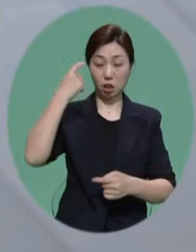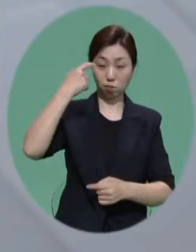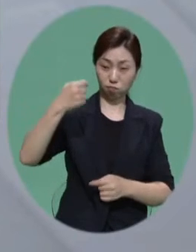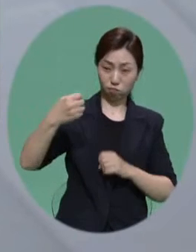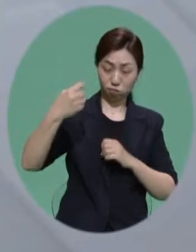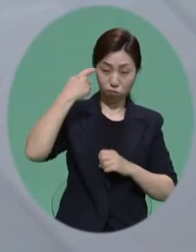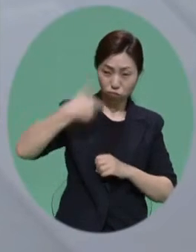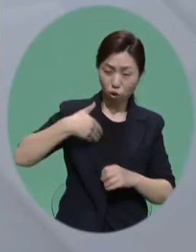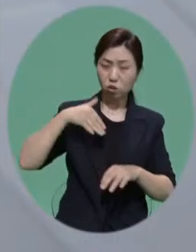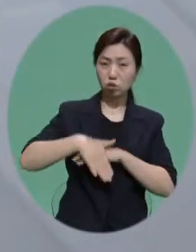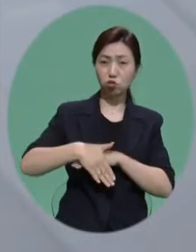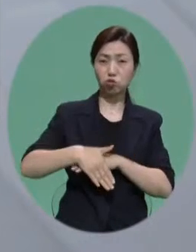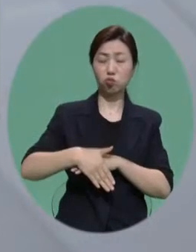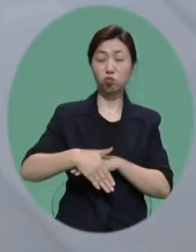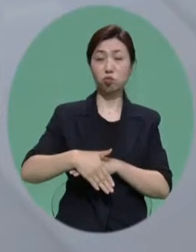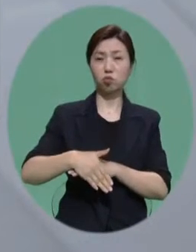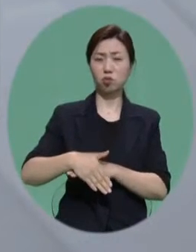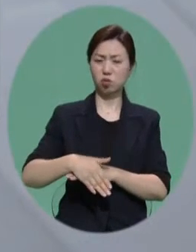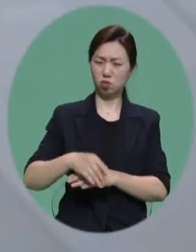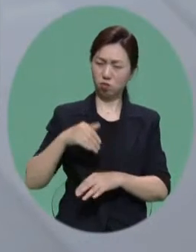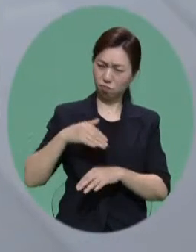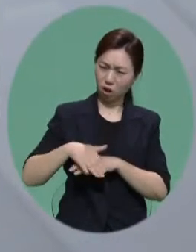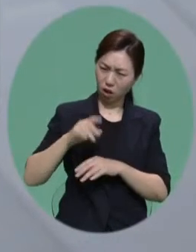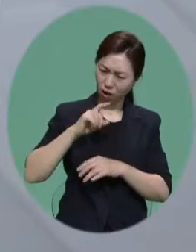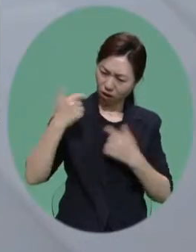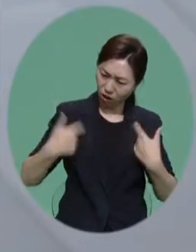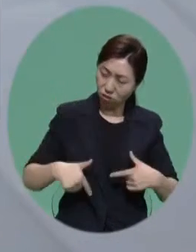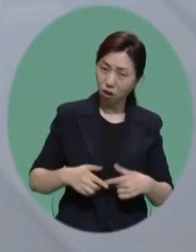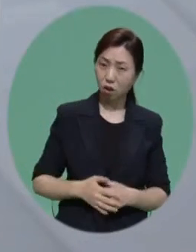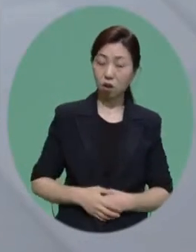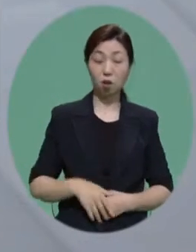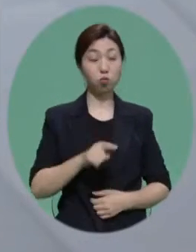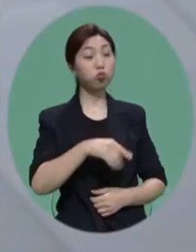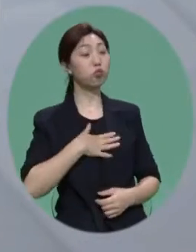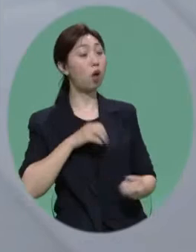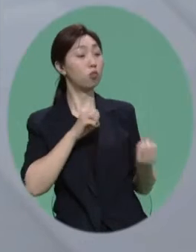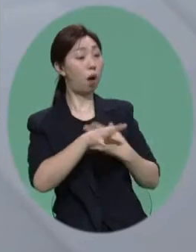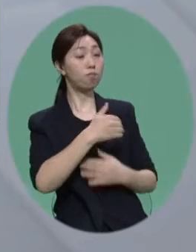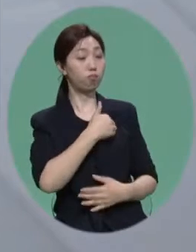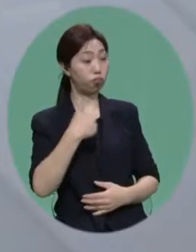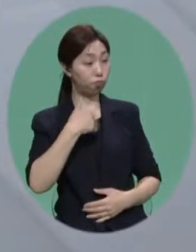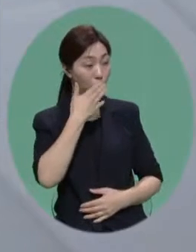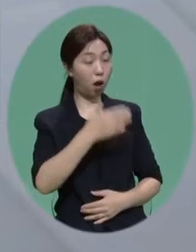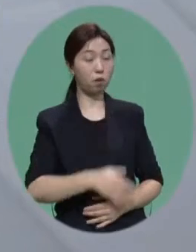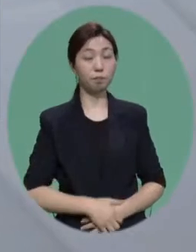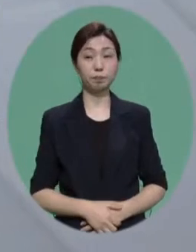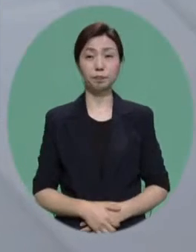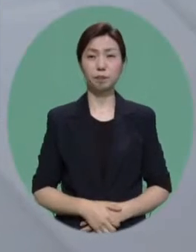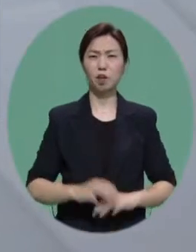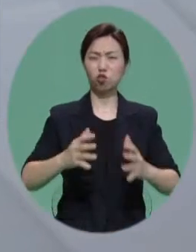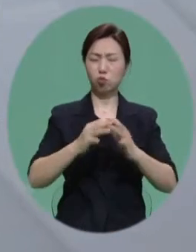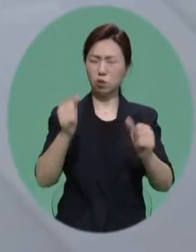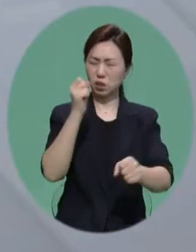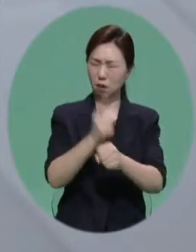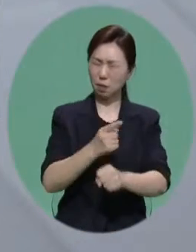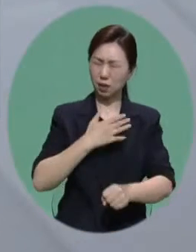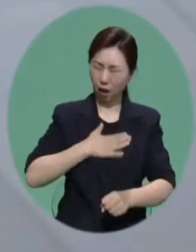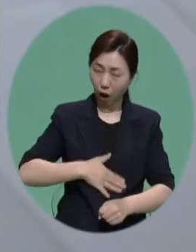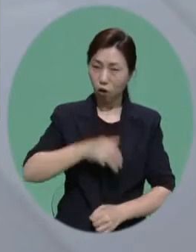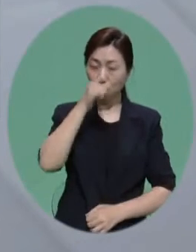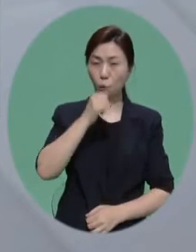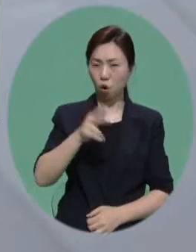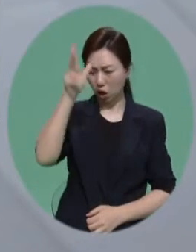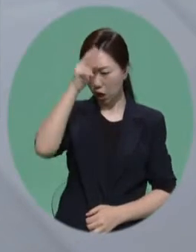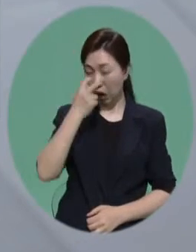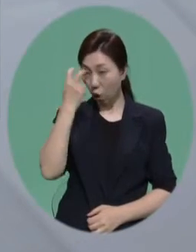이제 맨날 넘어가지 않고 또 합이 줘 좀 이 국민들이 다 알고 있고 검찰 해서 사건 버퍼가